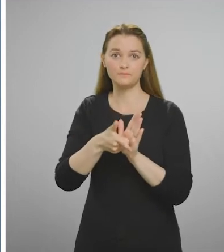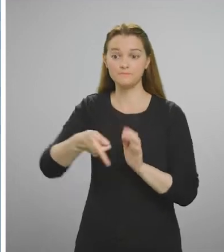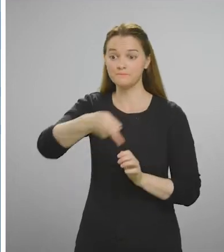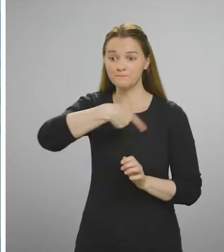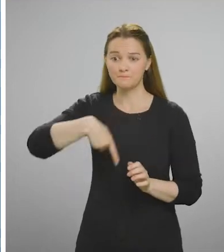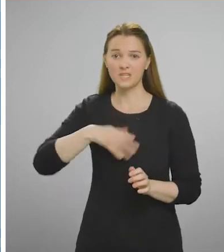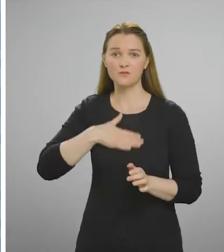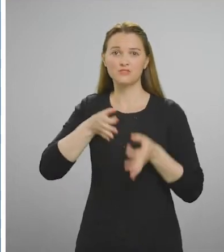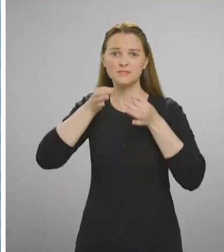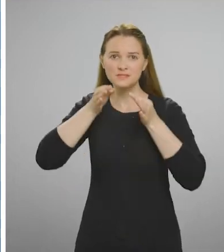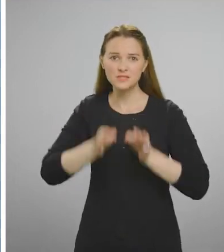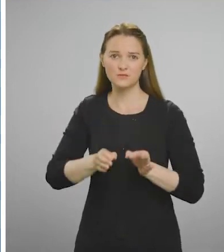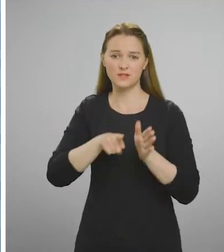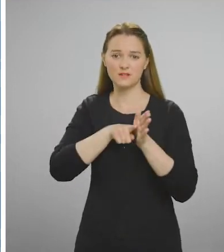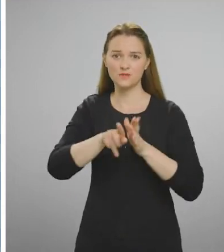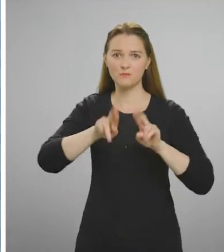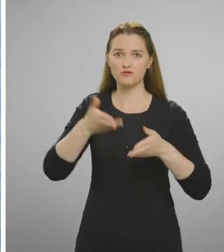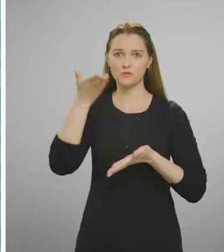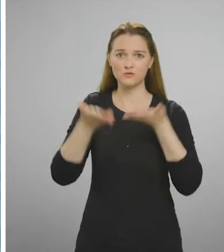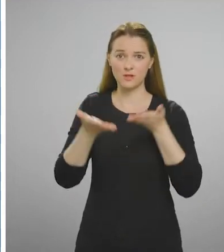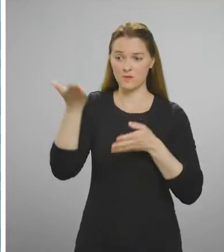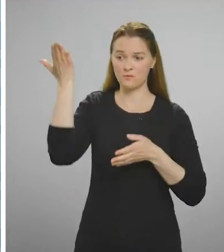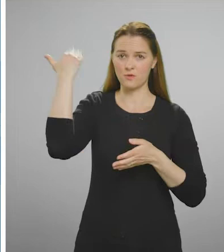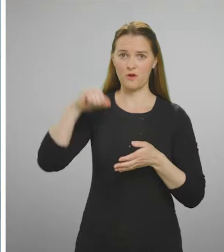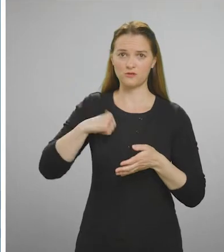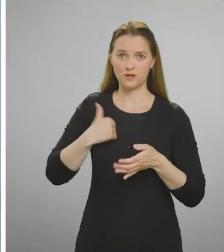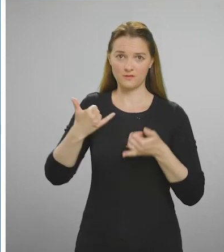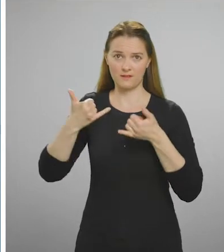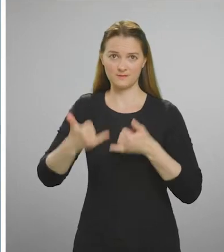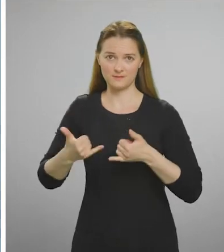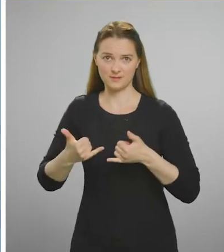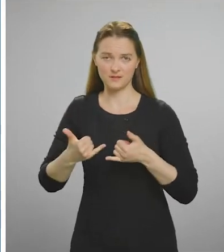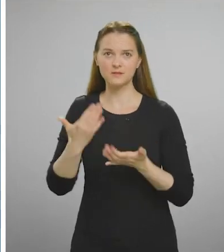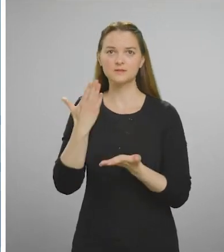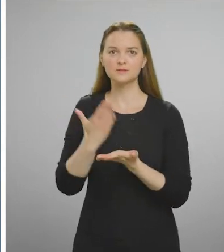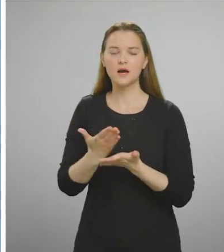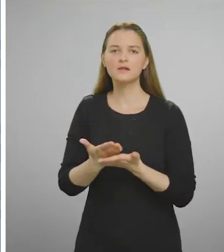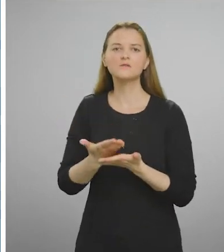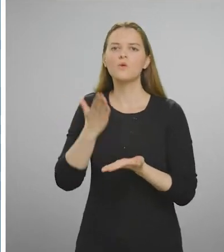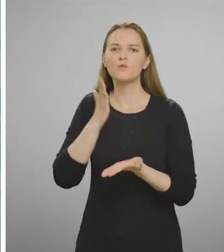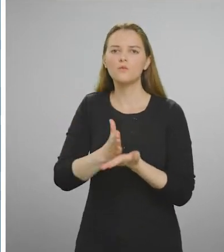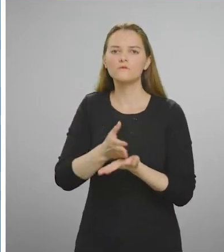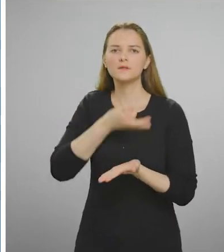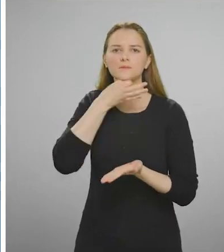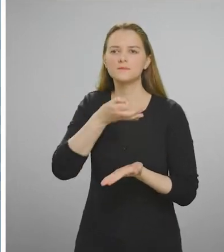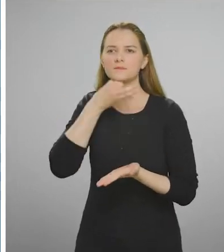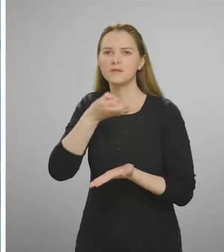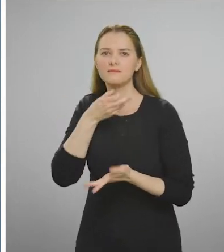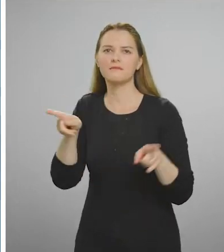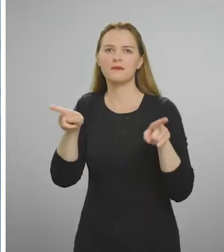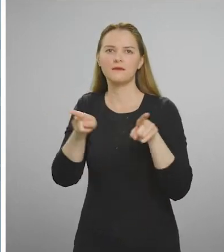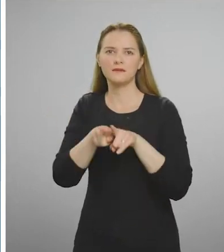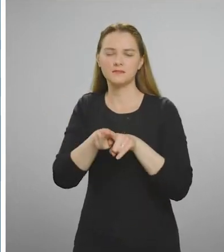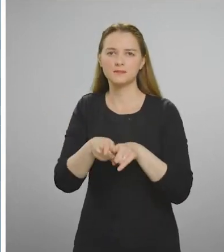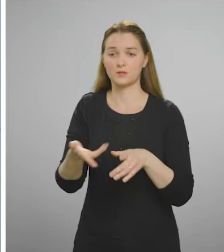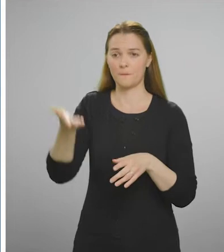razdoblje. Kako bismo bili sigurni da rezultate možemo uspoređivati s prethodnim mjerenjima, pitanja o čitanosti i